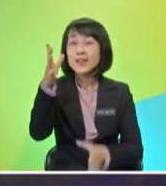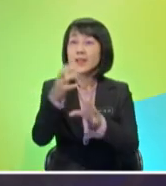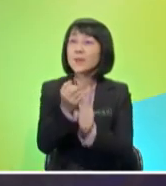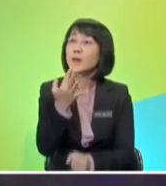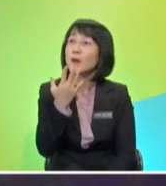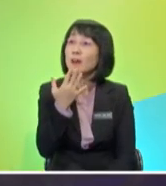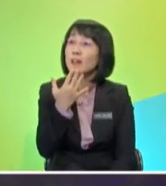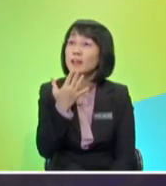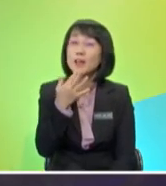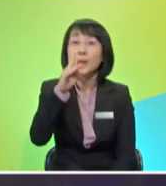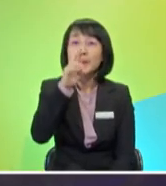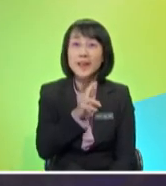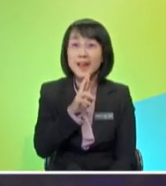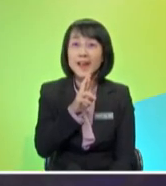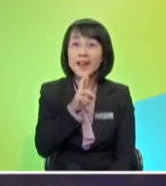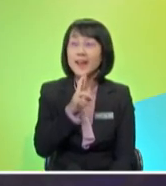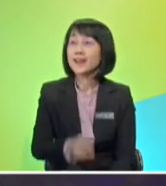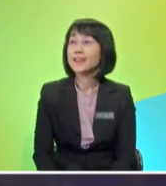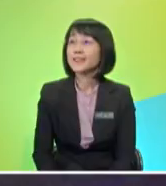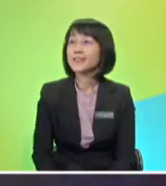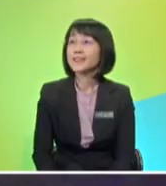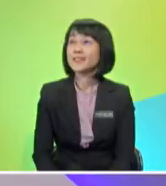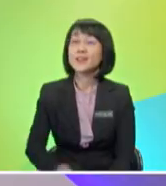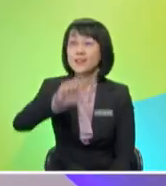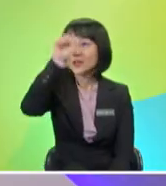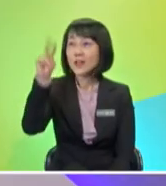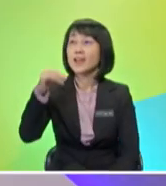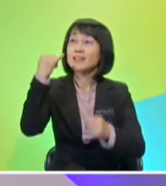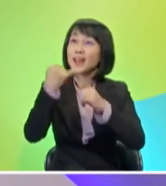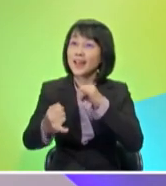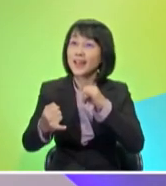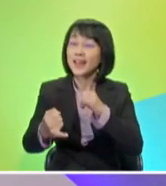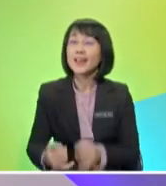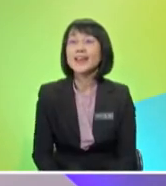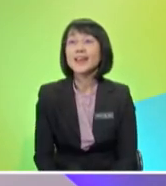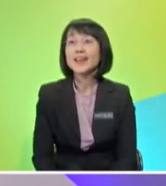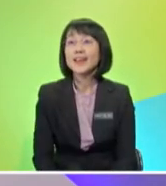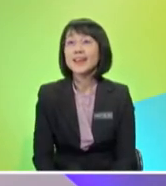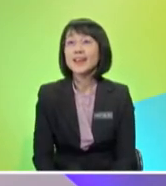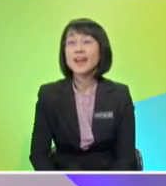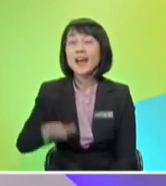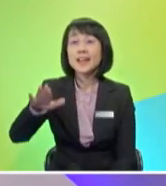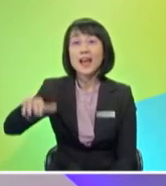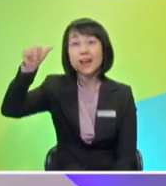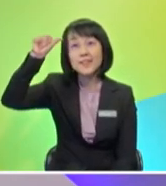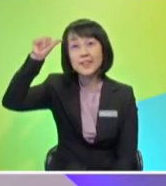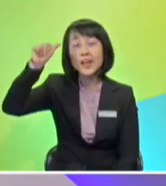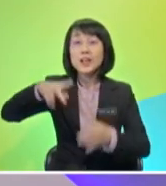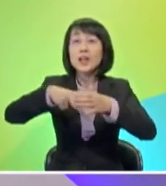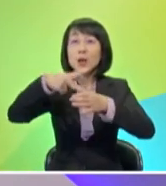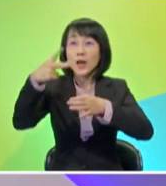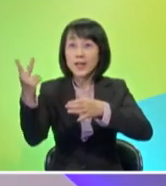Yes, merah cikgu. Aha. Okey, bacakan soalan yang terakhir yang masih belum menjawab tadi. Adik Afiq,